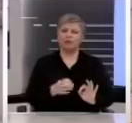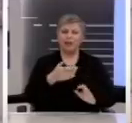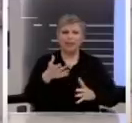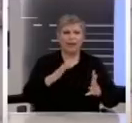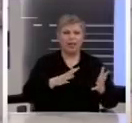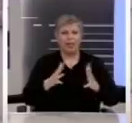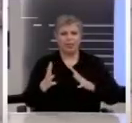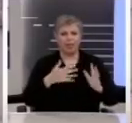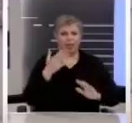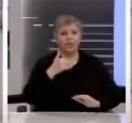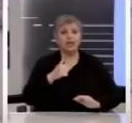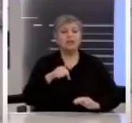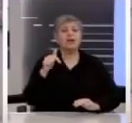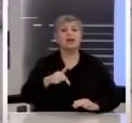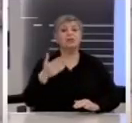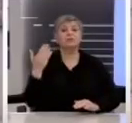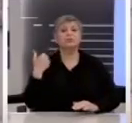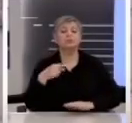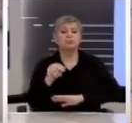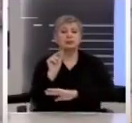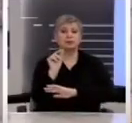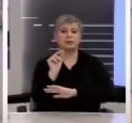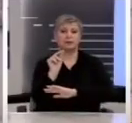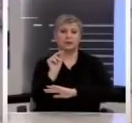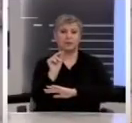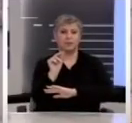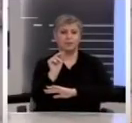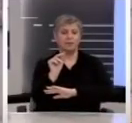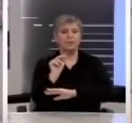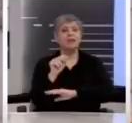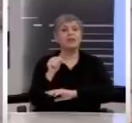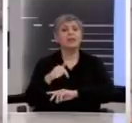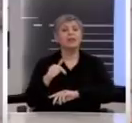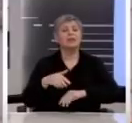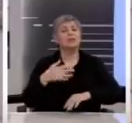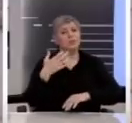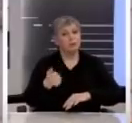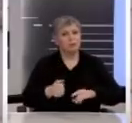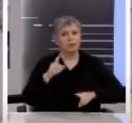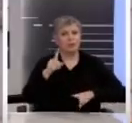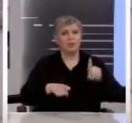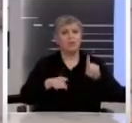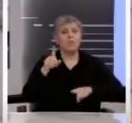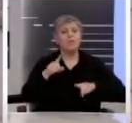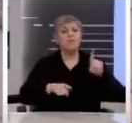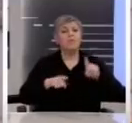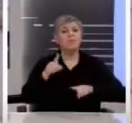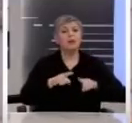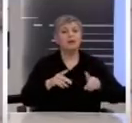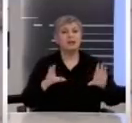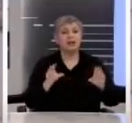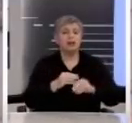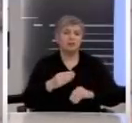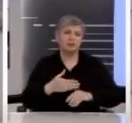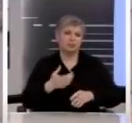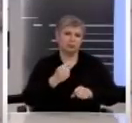και στον όρκο που έδωσα εδώ πέρα μέσα, διότι υπήρξαν κάποιοι, όχι βεβαίως εσείς, οι συνάδελφοι, οι οποίοι